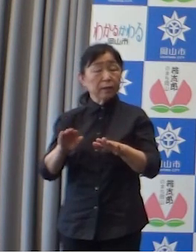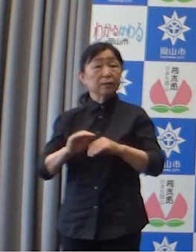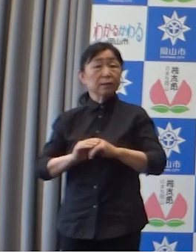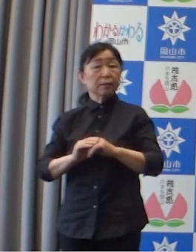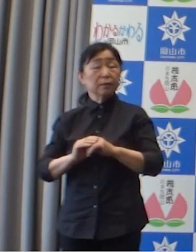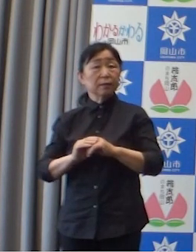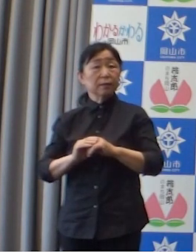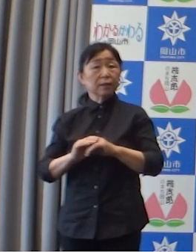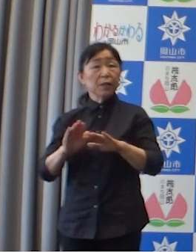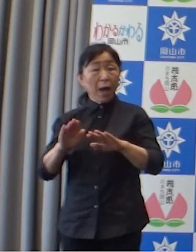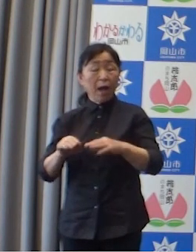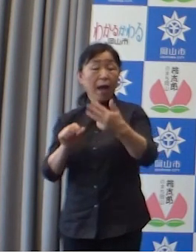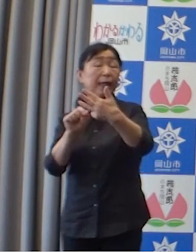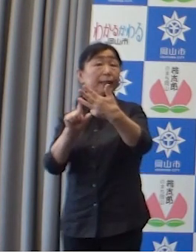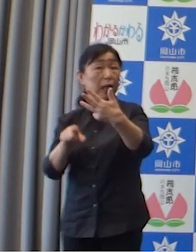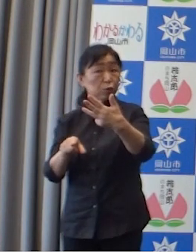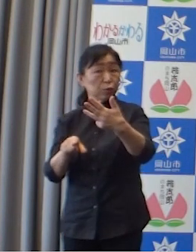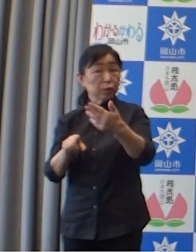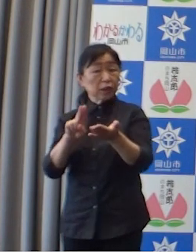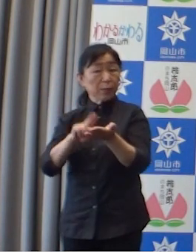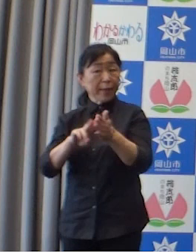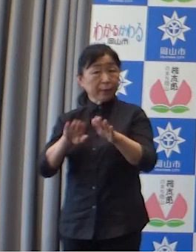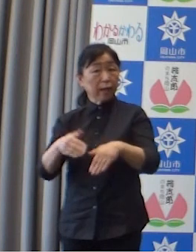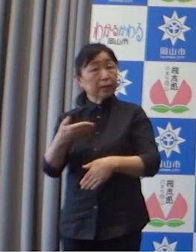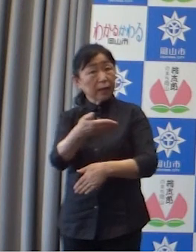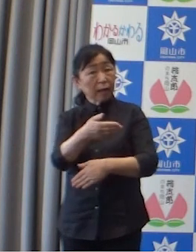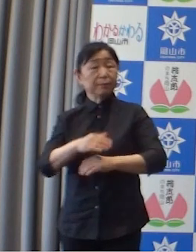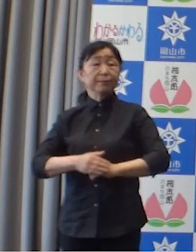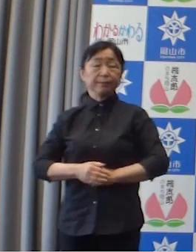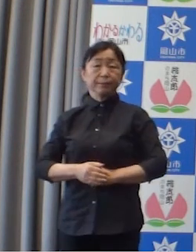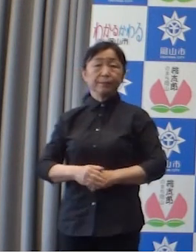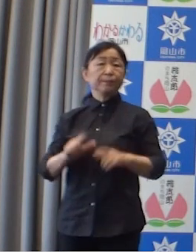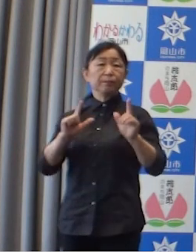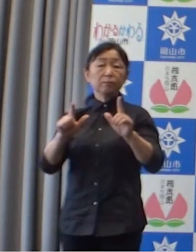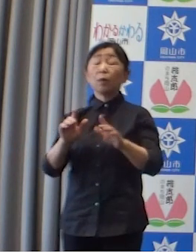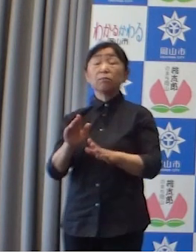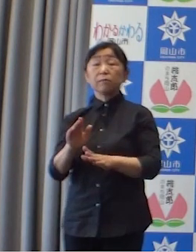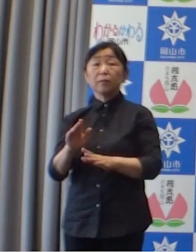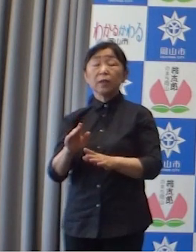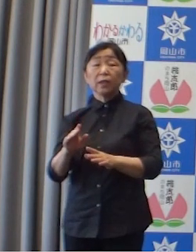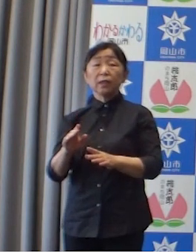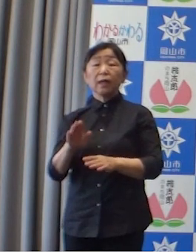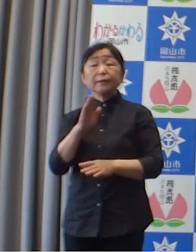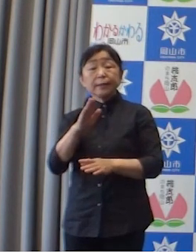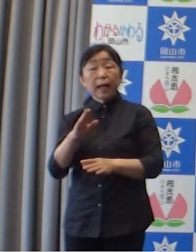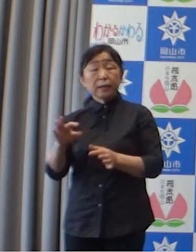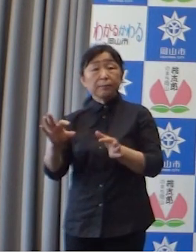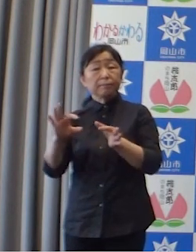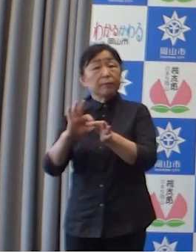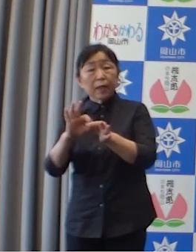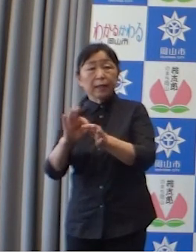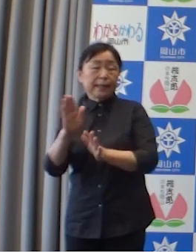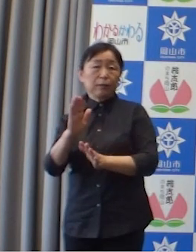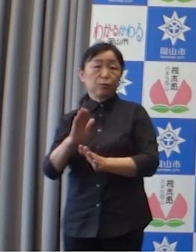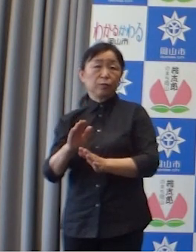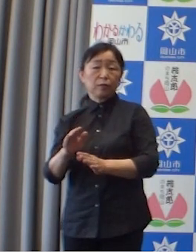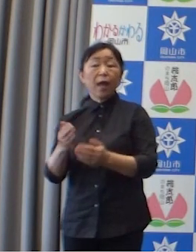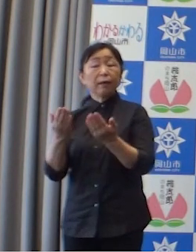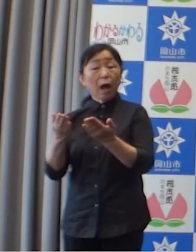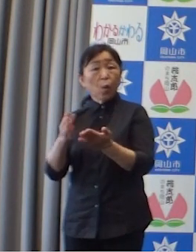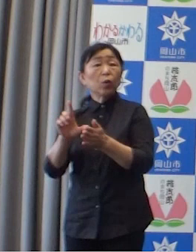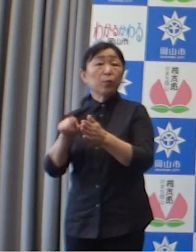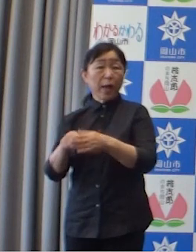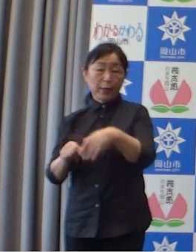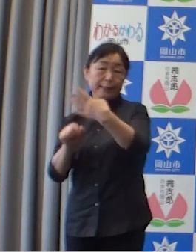は 8月1日のリニューアル。 あ、それとは直接関係ないですよね。まあ、学期が始まるのが4月ですから